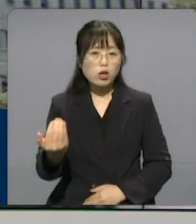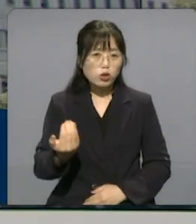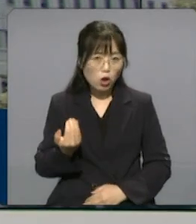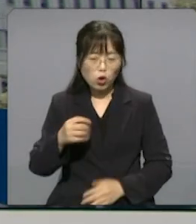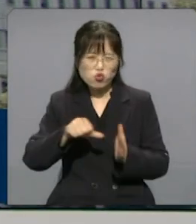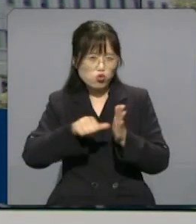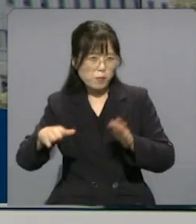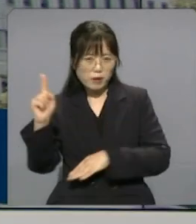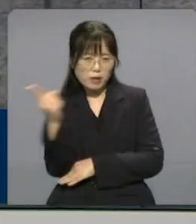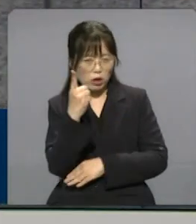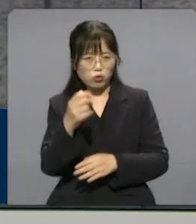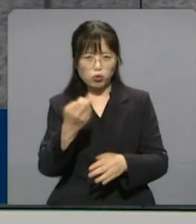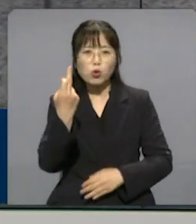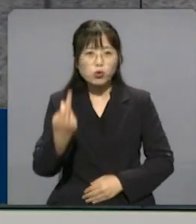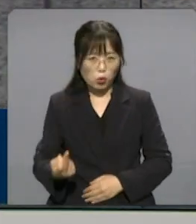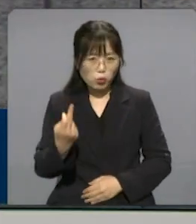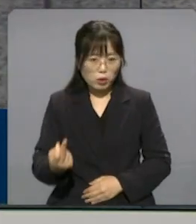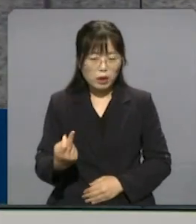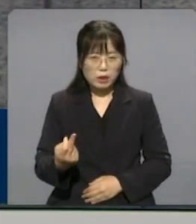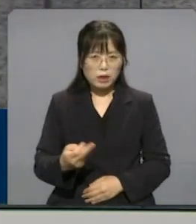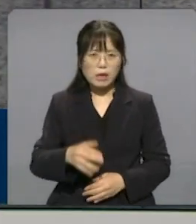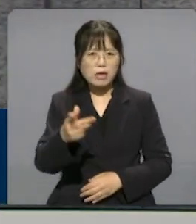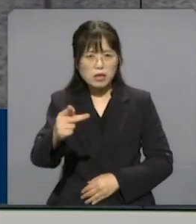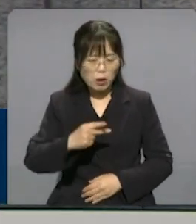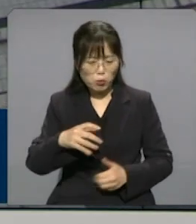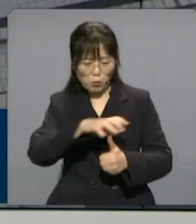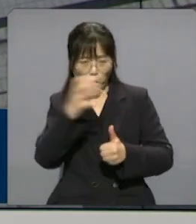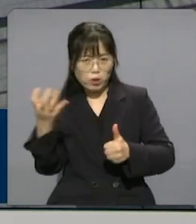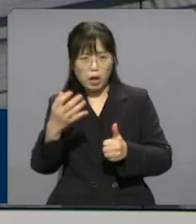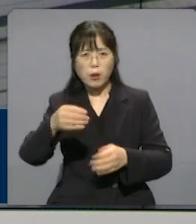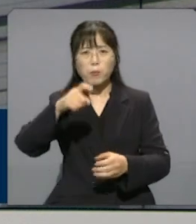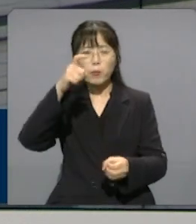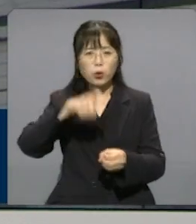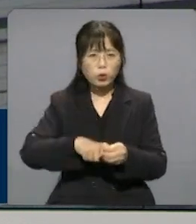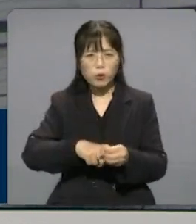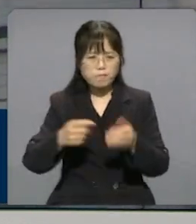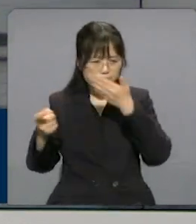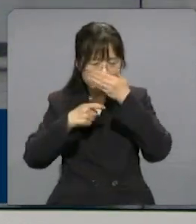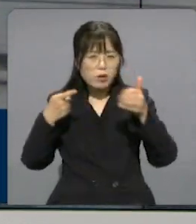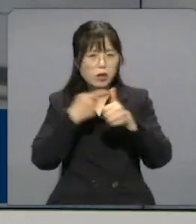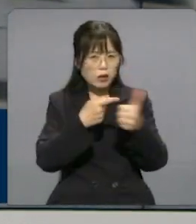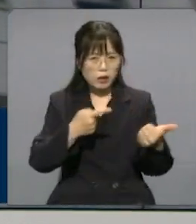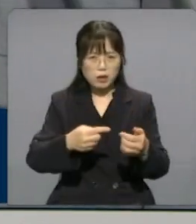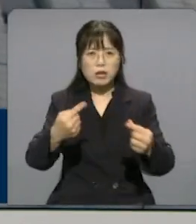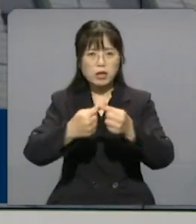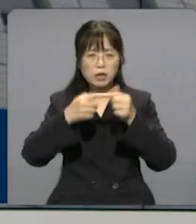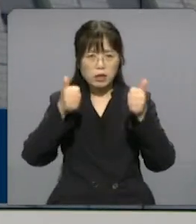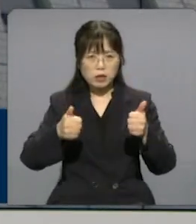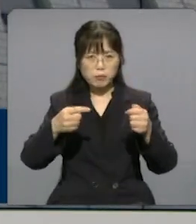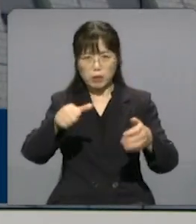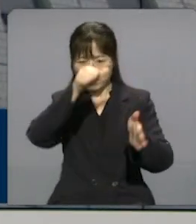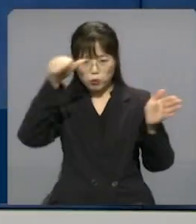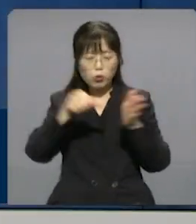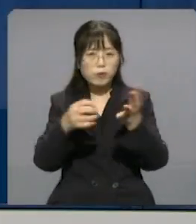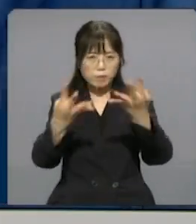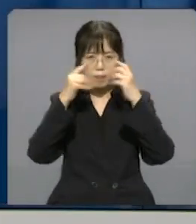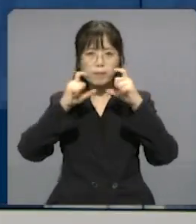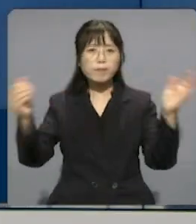전 유명 야구 선수의 동생이 채무에서 벗어날 목적으로 강도 살인을 저질러 1심에서 무기징역을